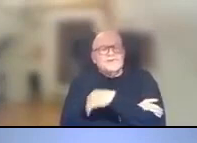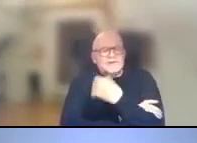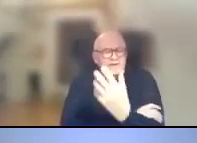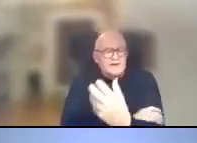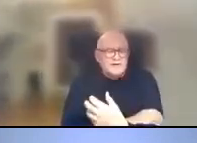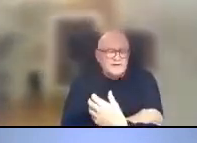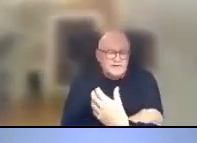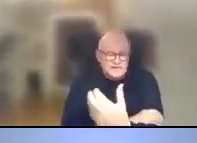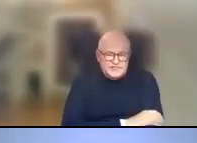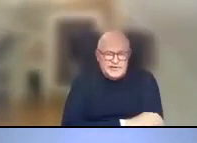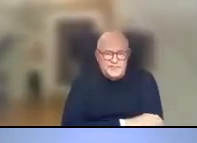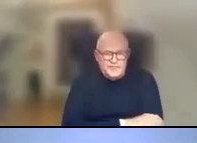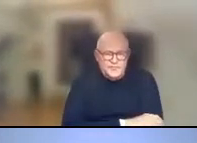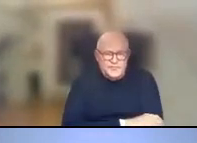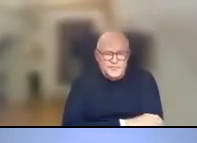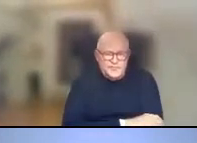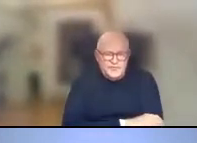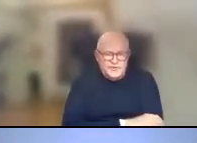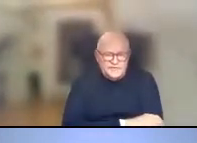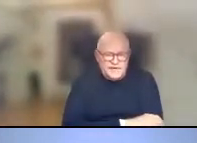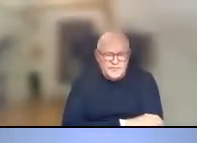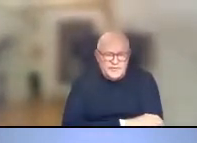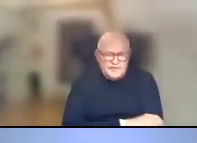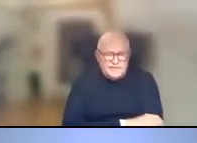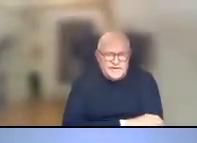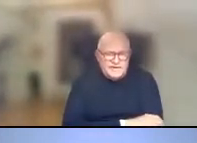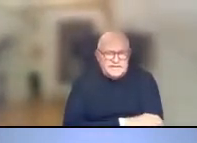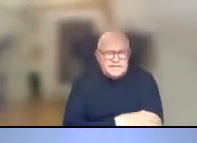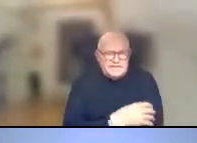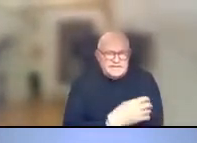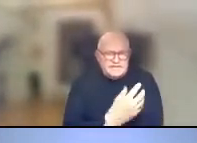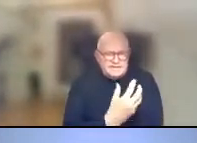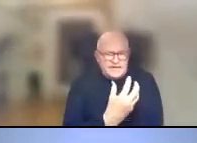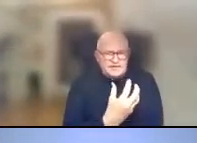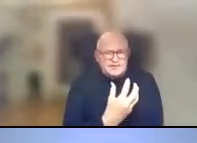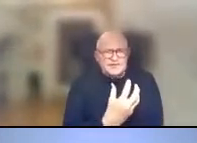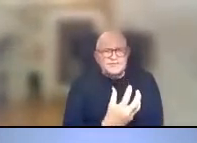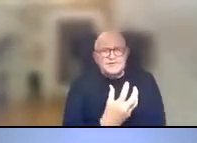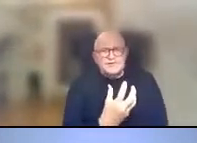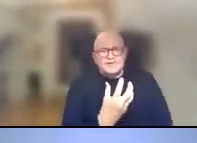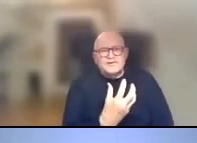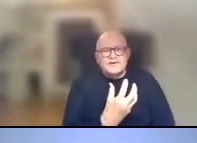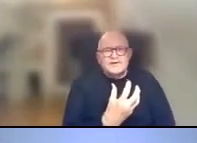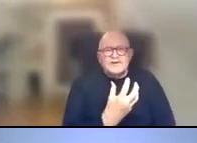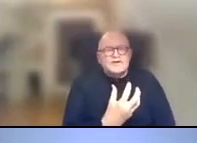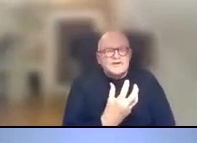Und jeder, der in der Personalführung Erfahrung hat, weiß, dass es Menschen